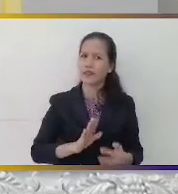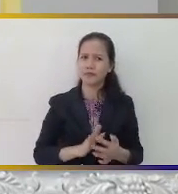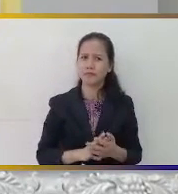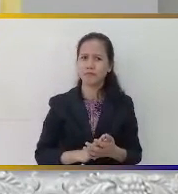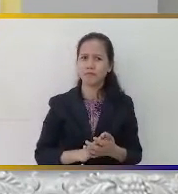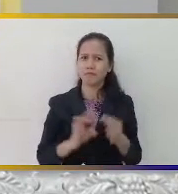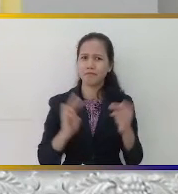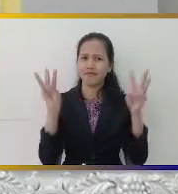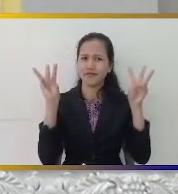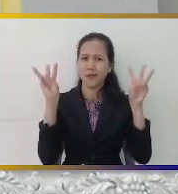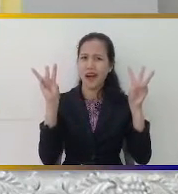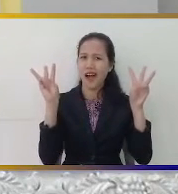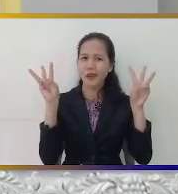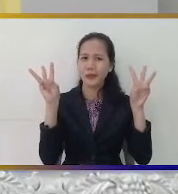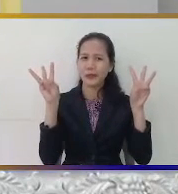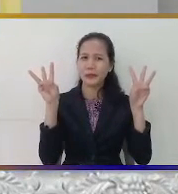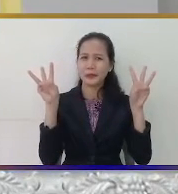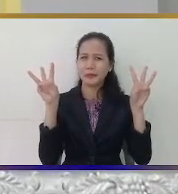Wow.